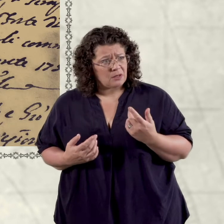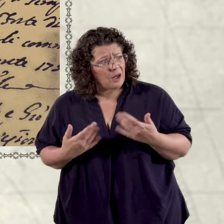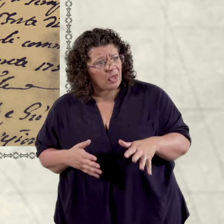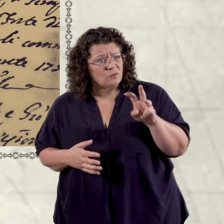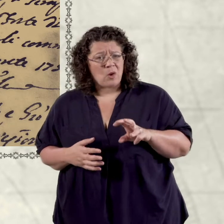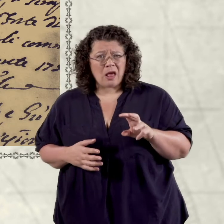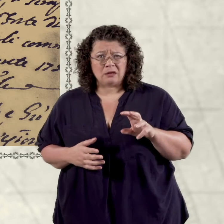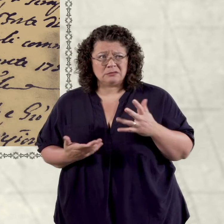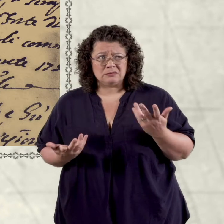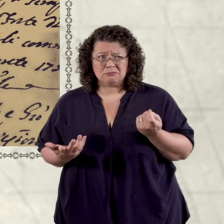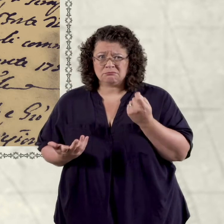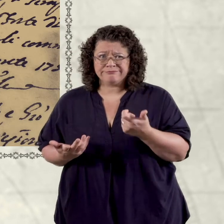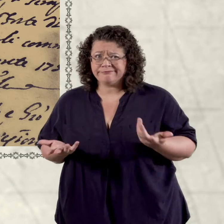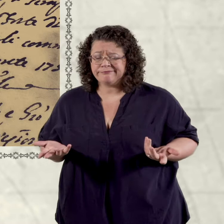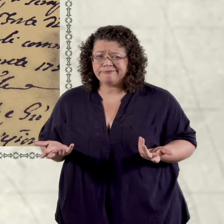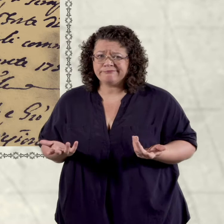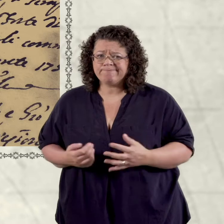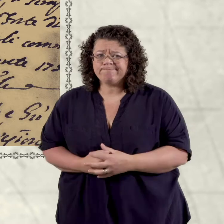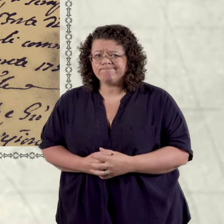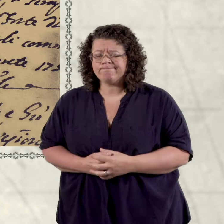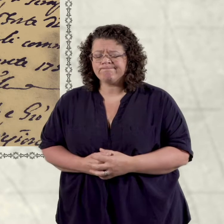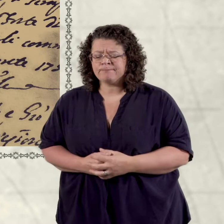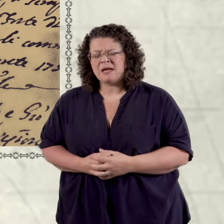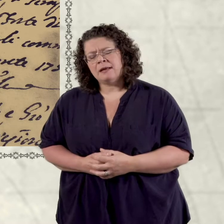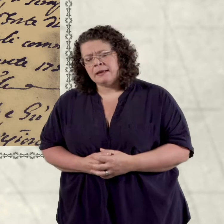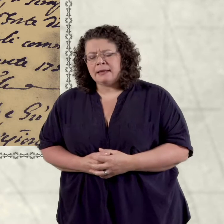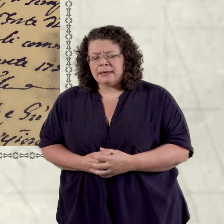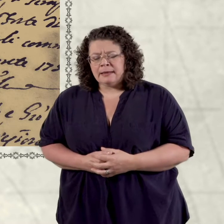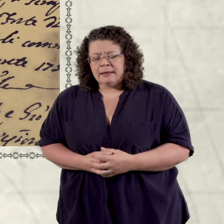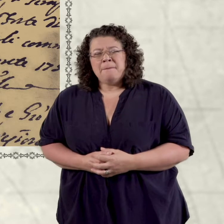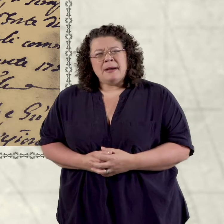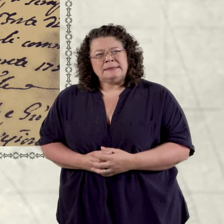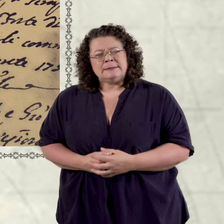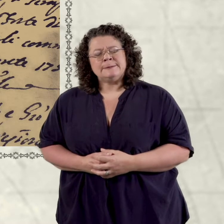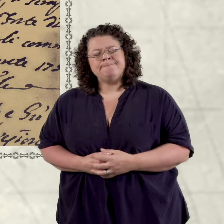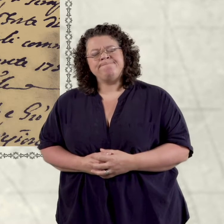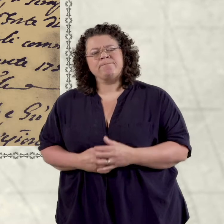gythral Edward yna. Tywysog Cymru heb ei genedl.